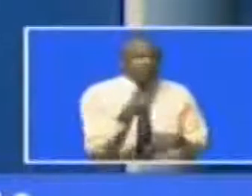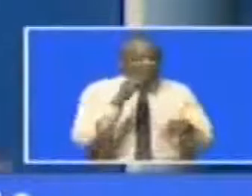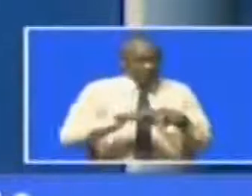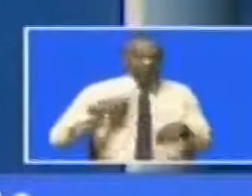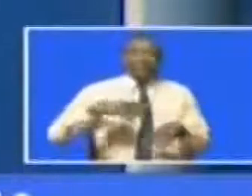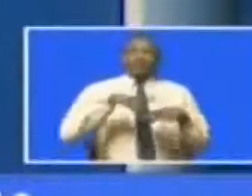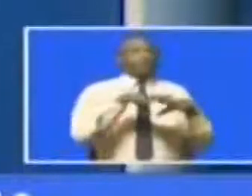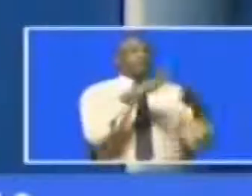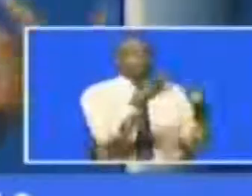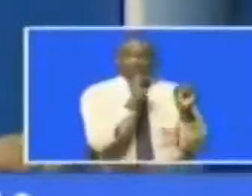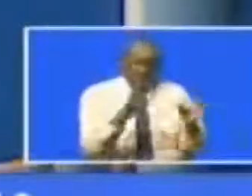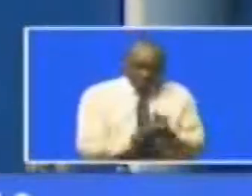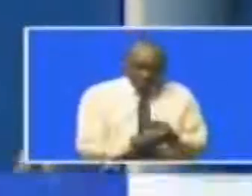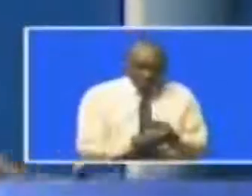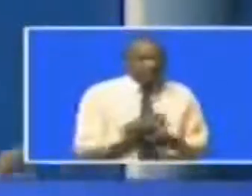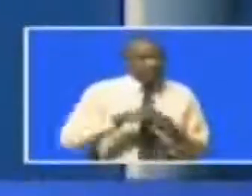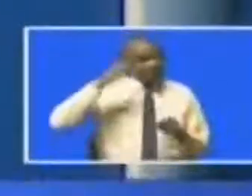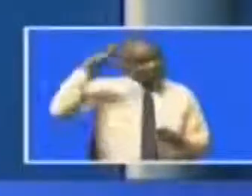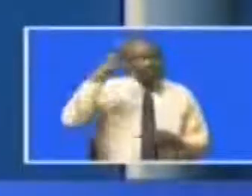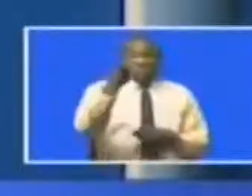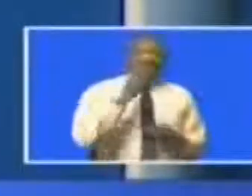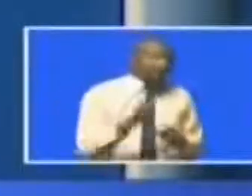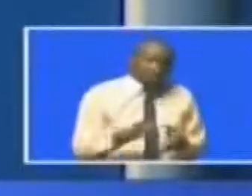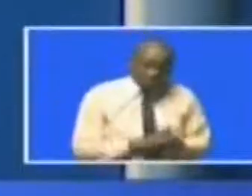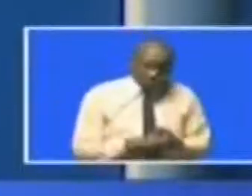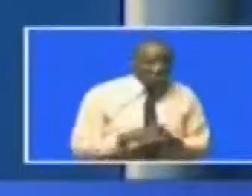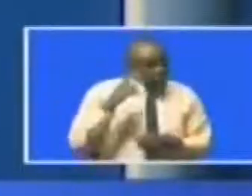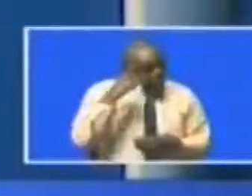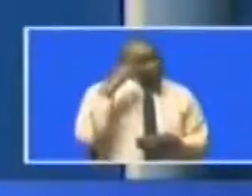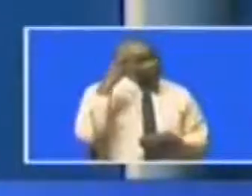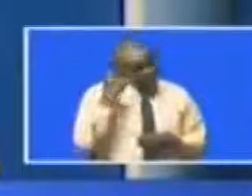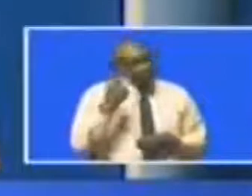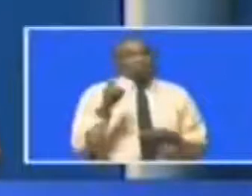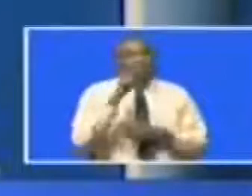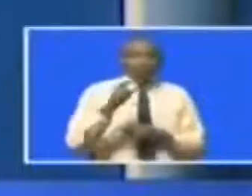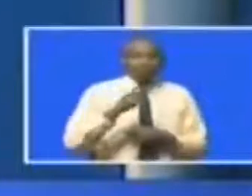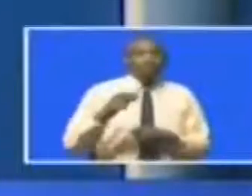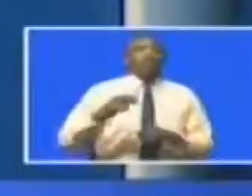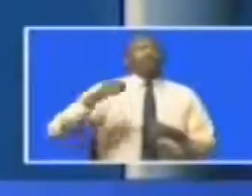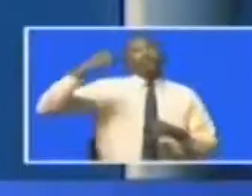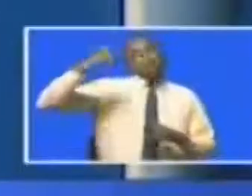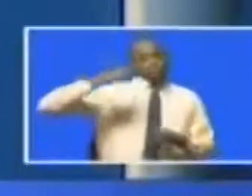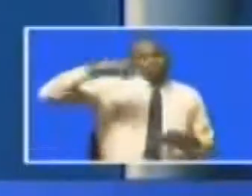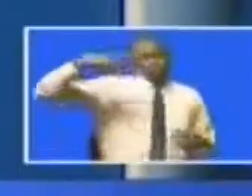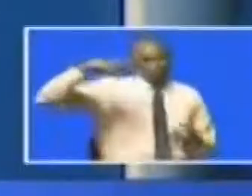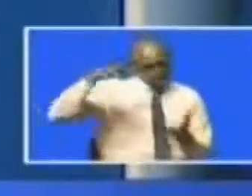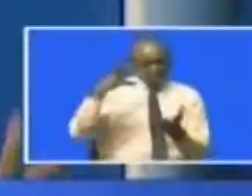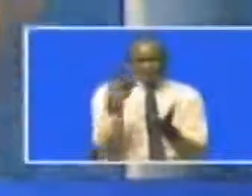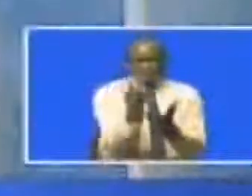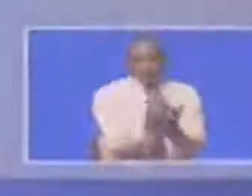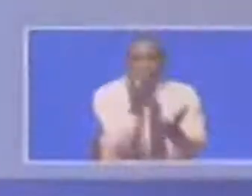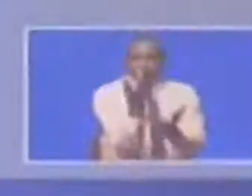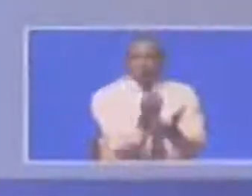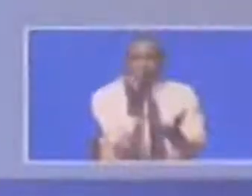hatupo. Lakini hakuna umeme huko. So ndio tukaona ni vizuri tulete solar powered radio ambayo hapa ndio